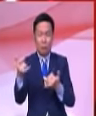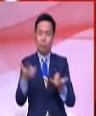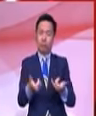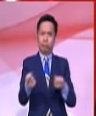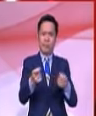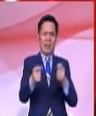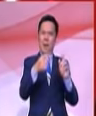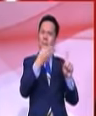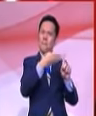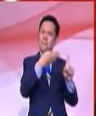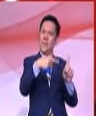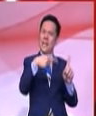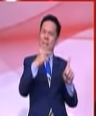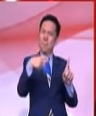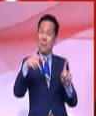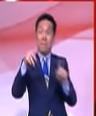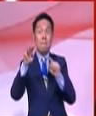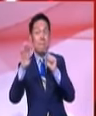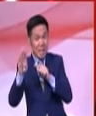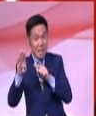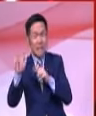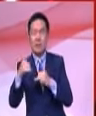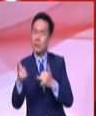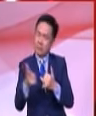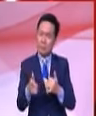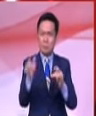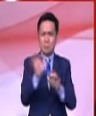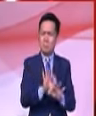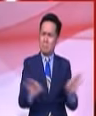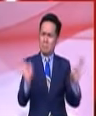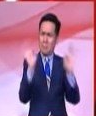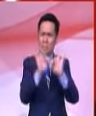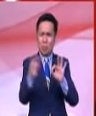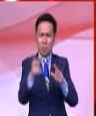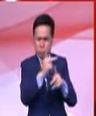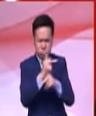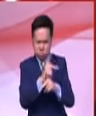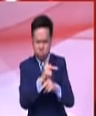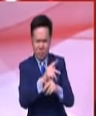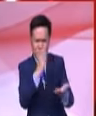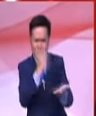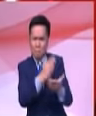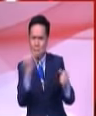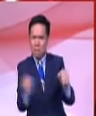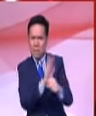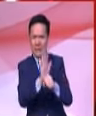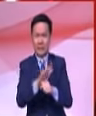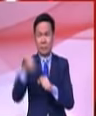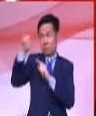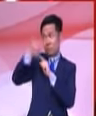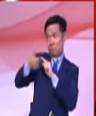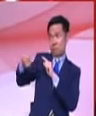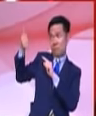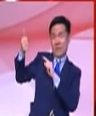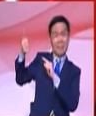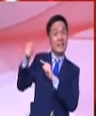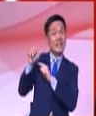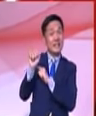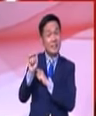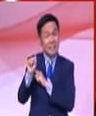Bersyarat PKPB khusus adalah langkah terbaik bagi membendung penularan wabak COVID-19. Pengerusi Majlis Perbandaran